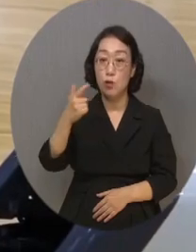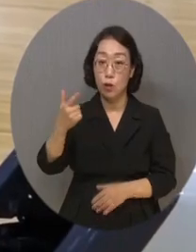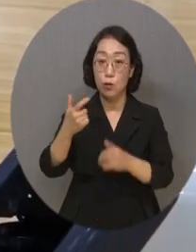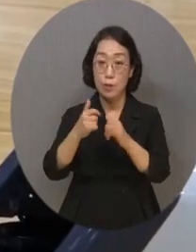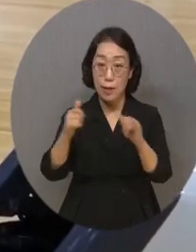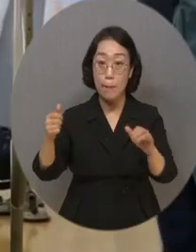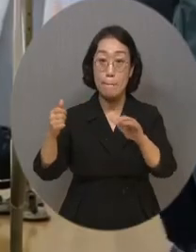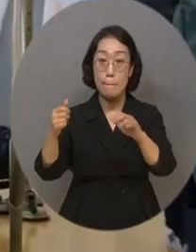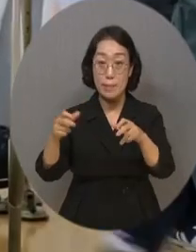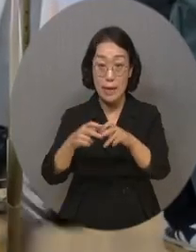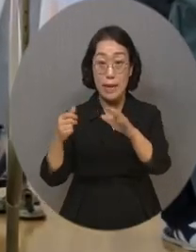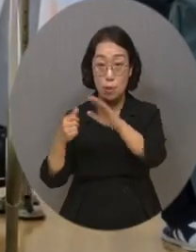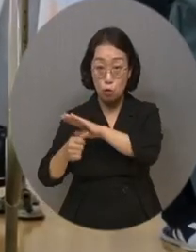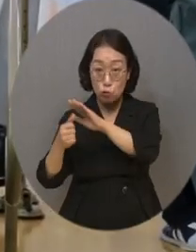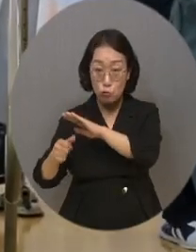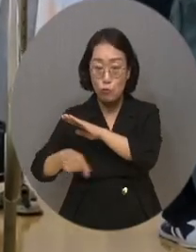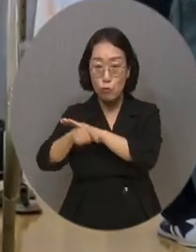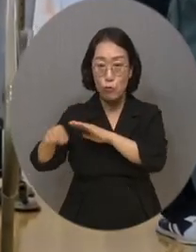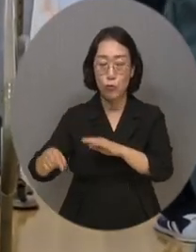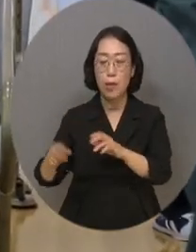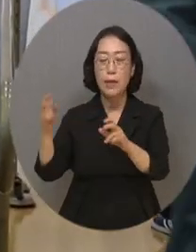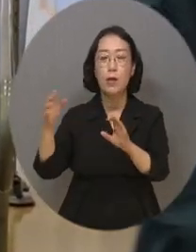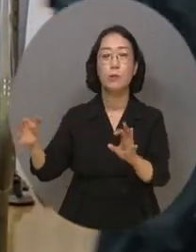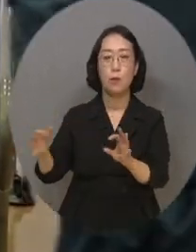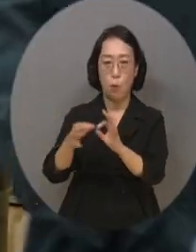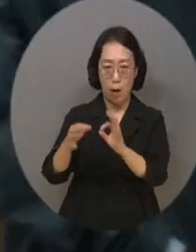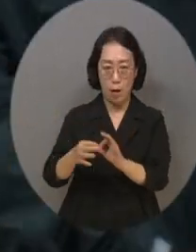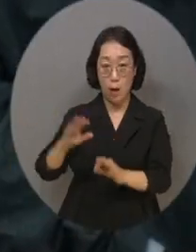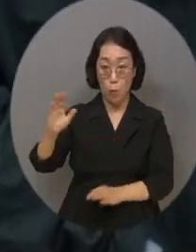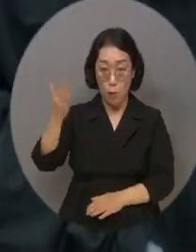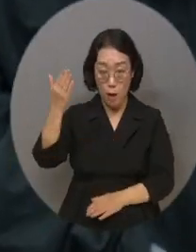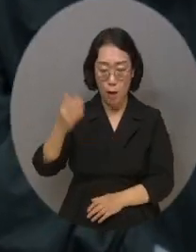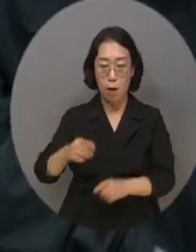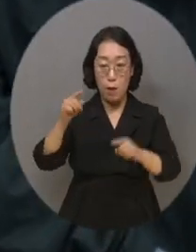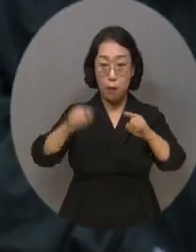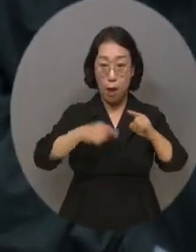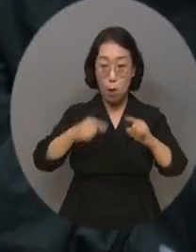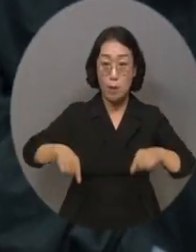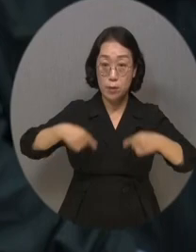장애인 선수가 기업체 소속 실업 선수로 활동하며 각종